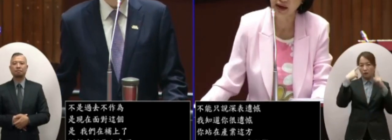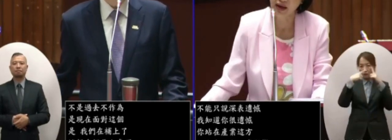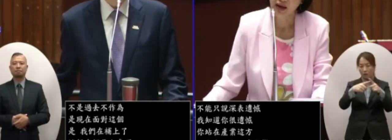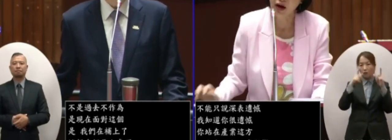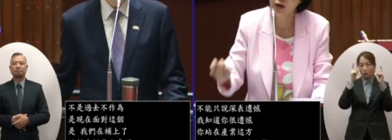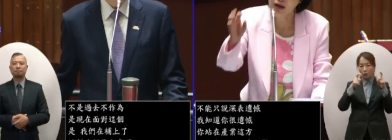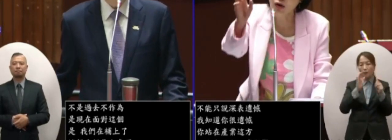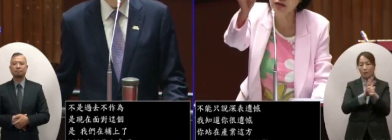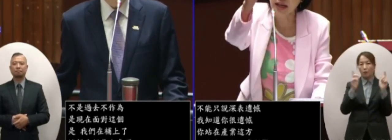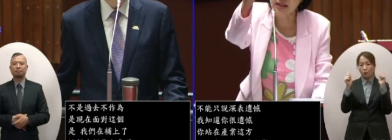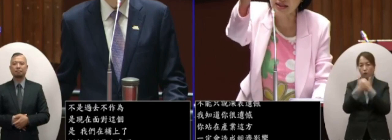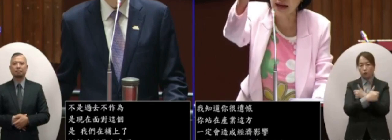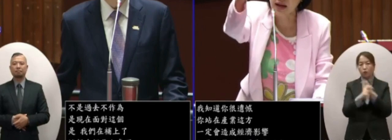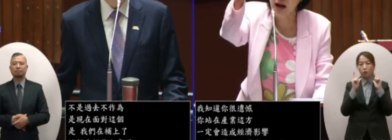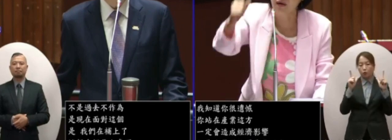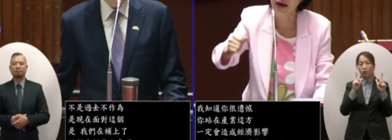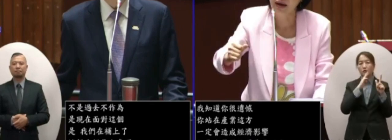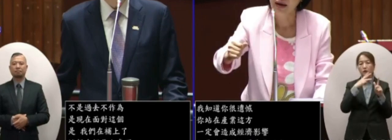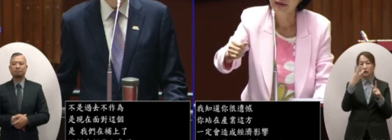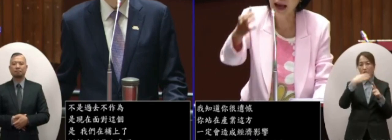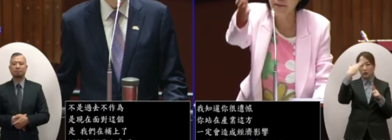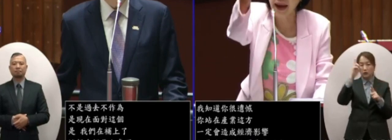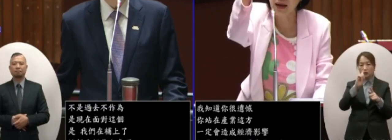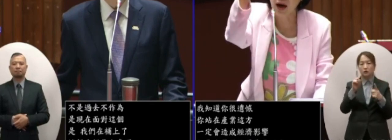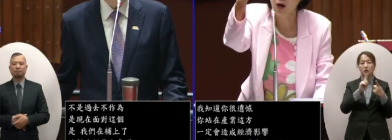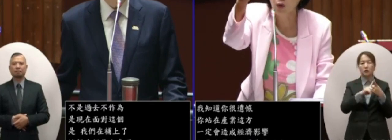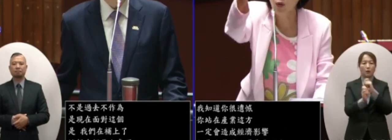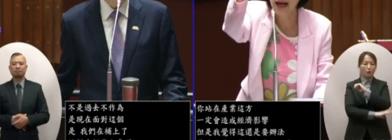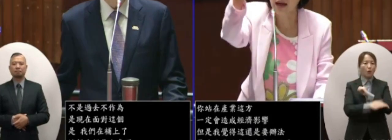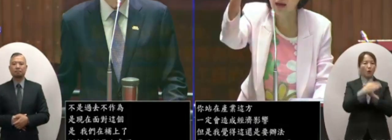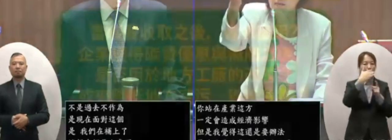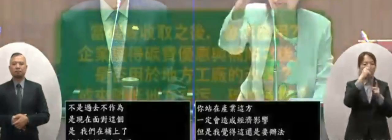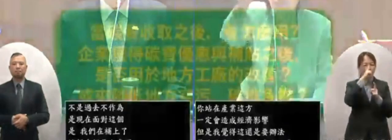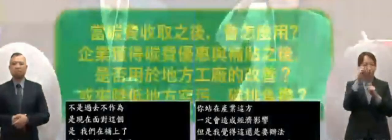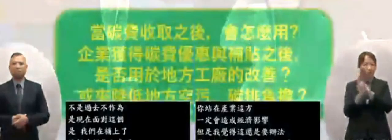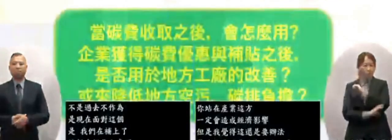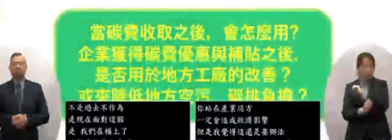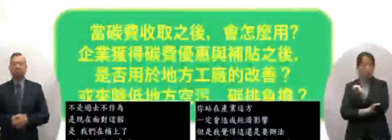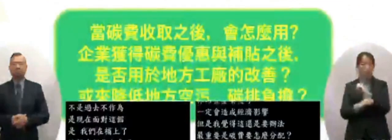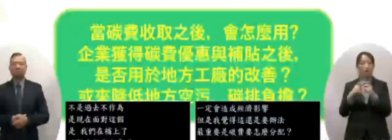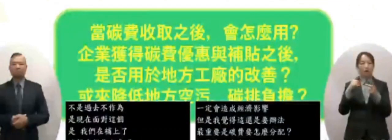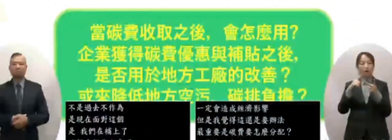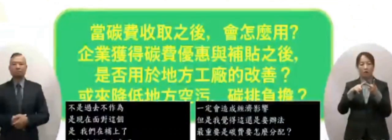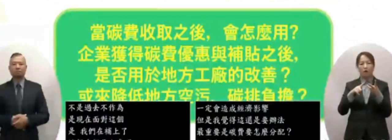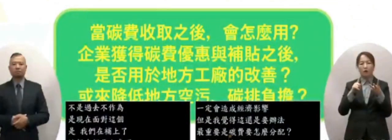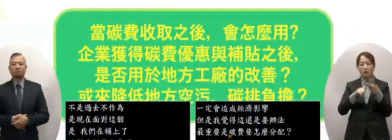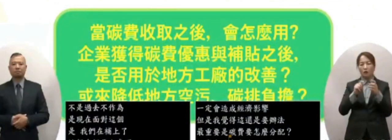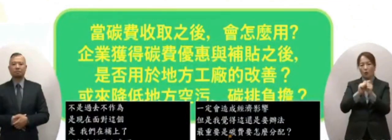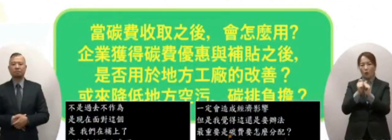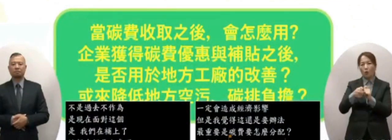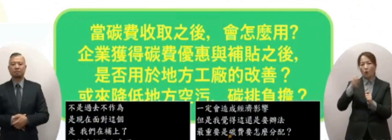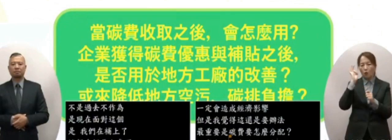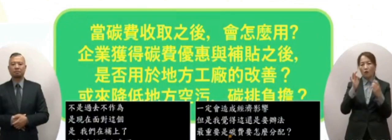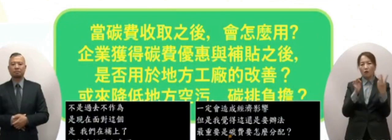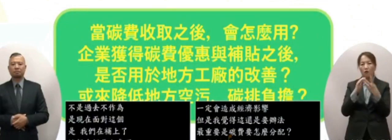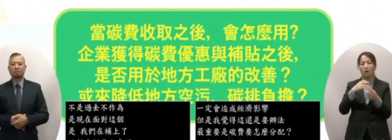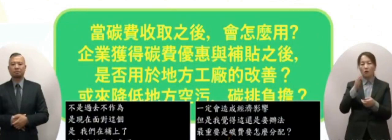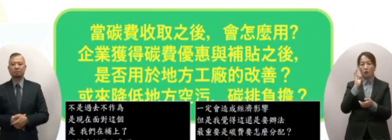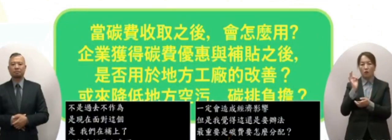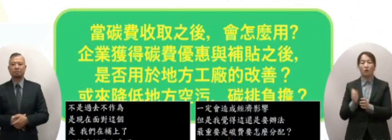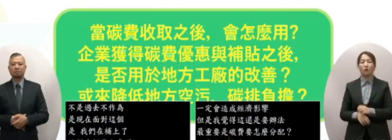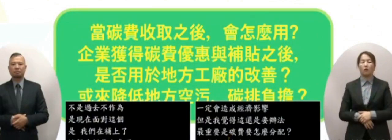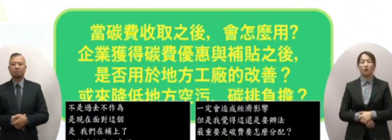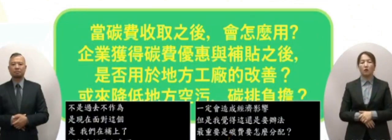高雄现在是三高哎、欸，碳排高、污染高、碳被缴的高， 所以呢，我们现在很担心什么？费用缴了这